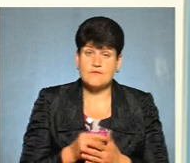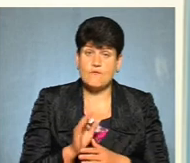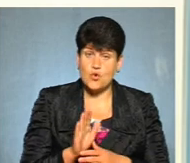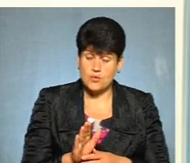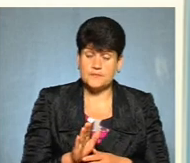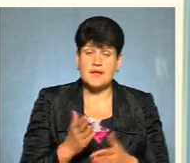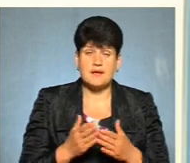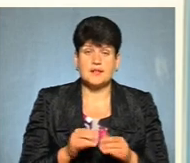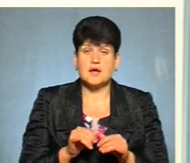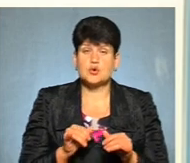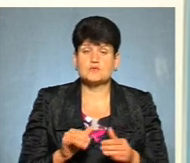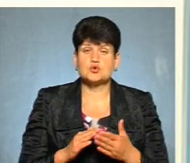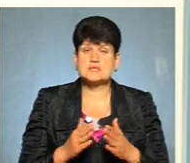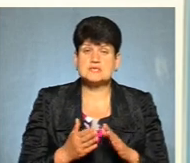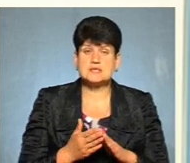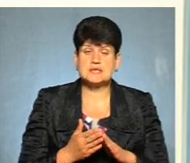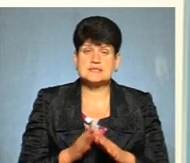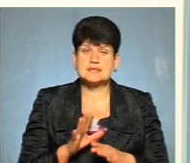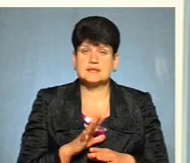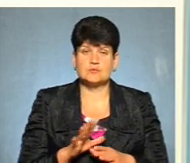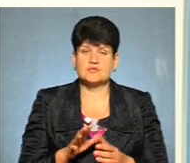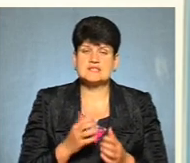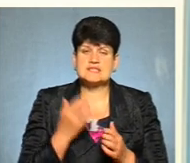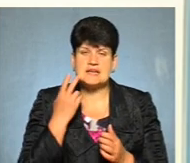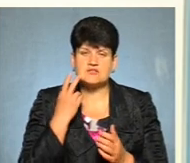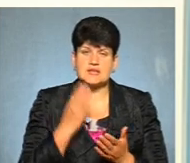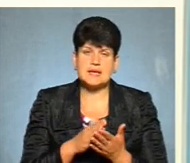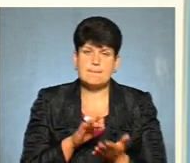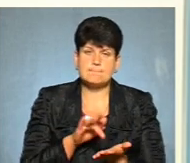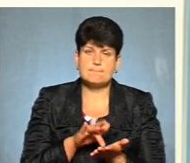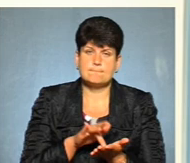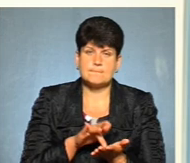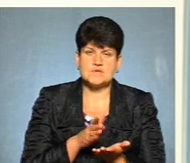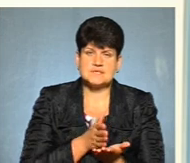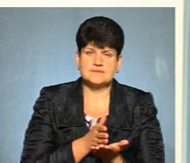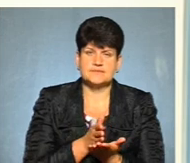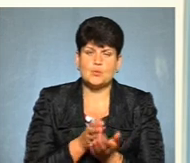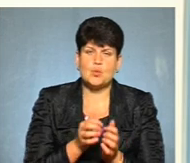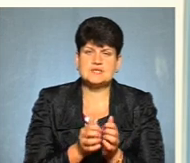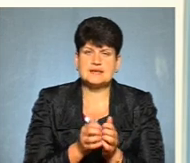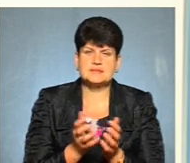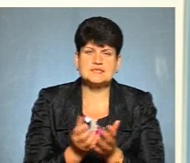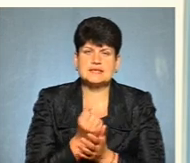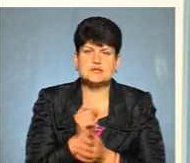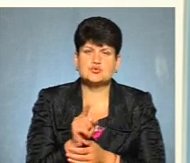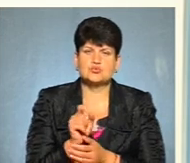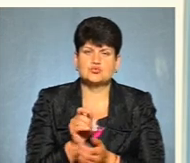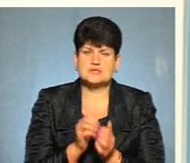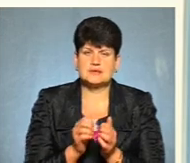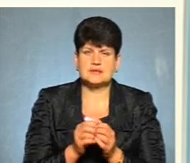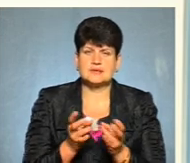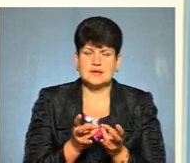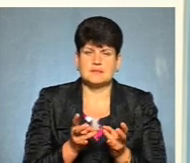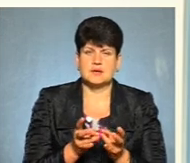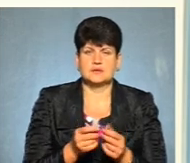ніколи розвиток ситуації не йде по краю, він йде посередині. От треба знайти оцю середину, яка дасть можливість всім добре жити